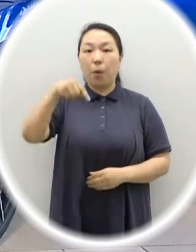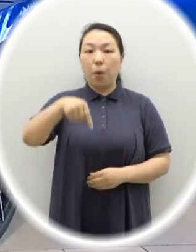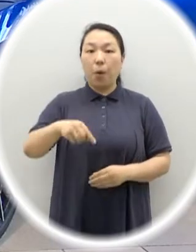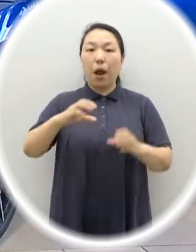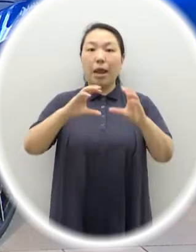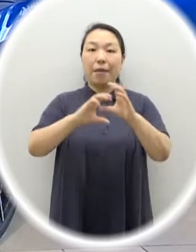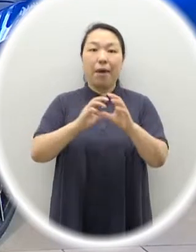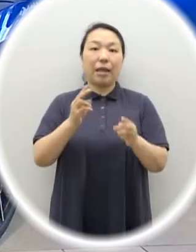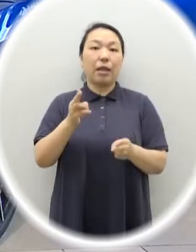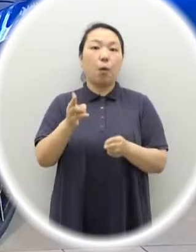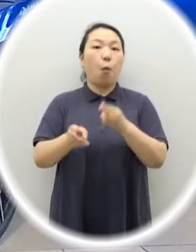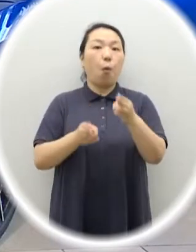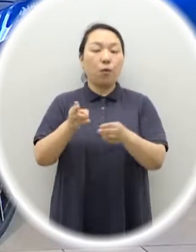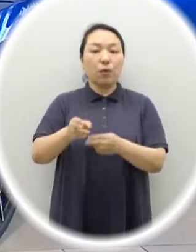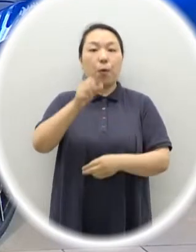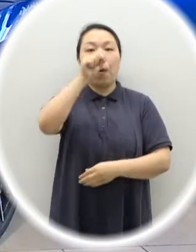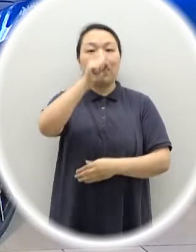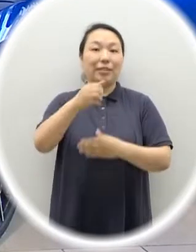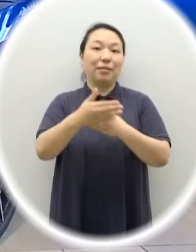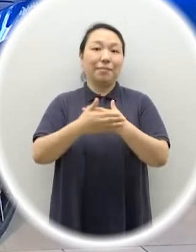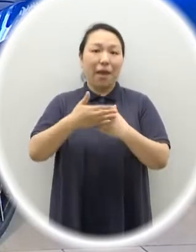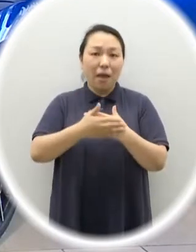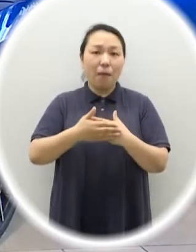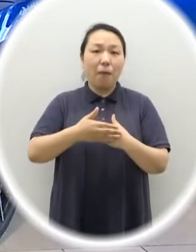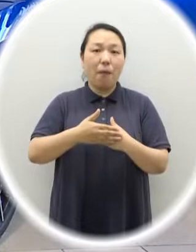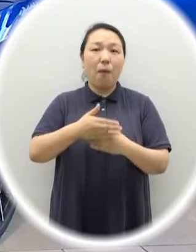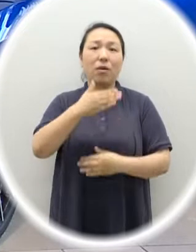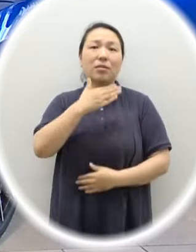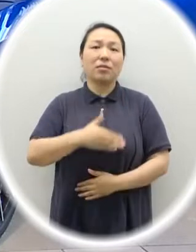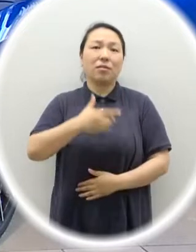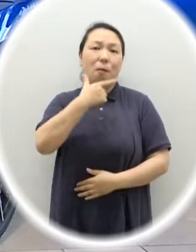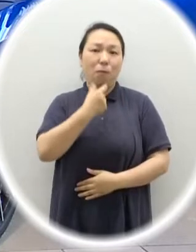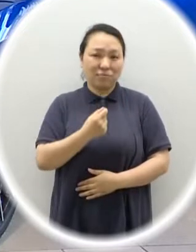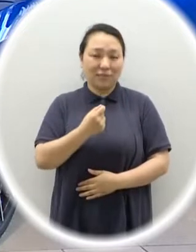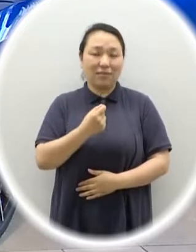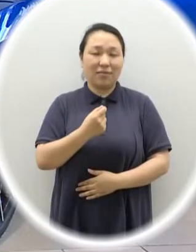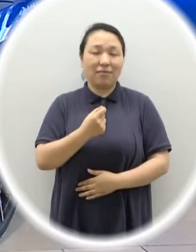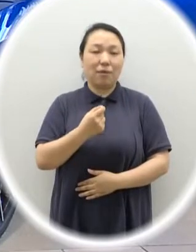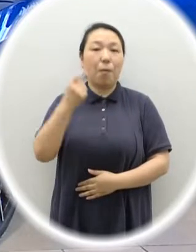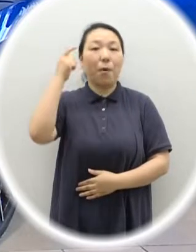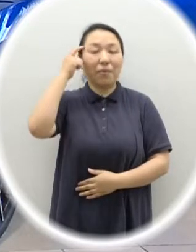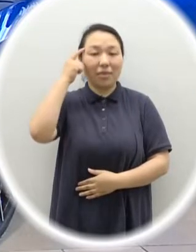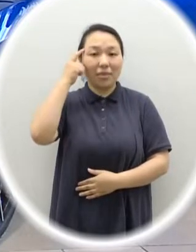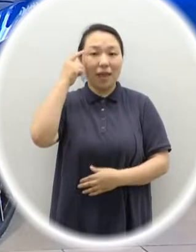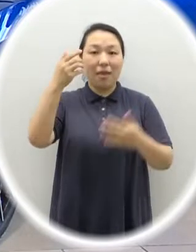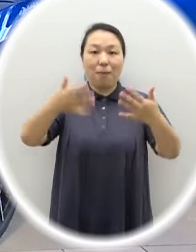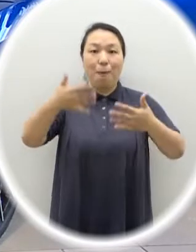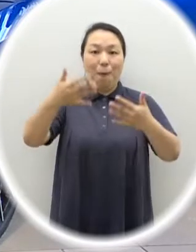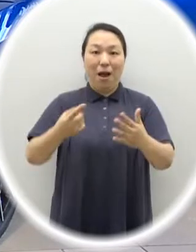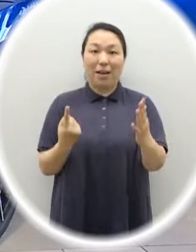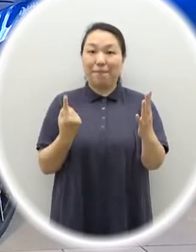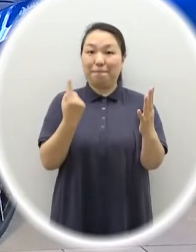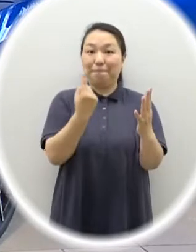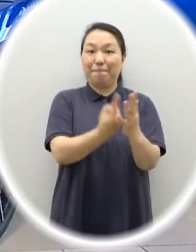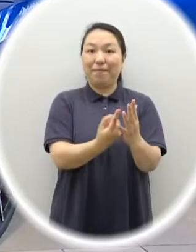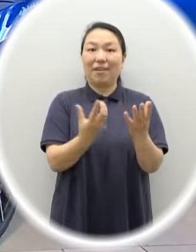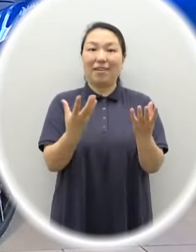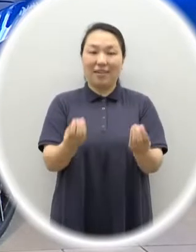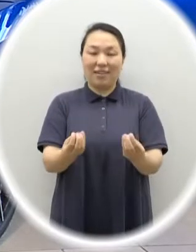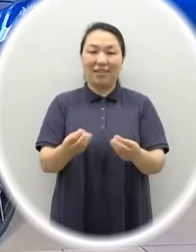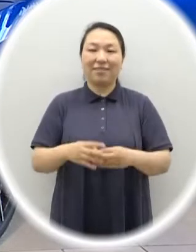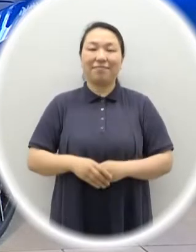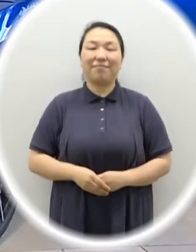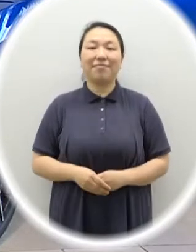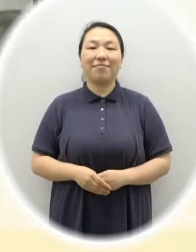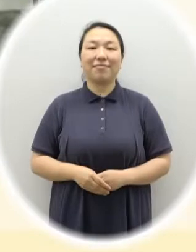このいわき工場の良さをしっかりと知っていただくと、そのために今回、出演をさせていただき